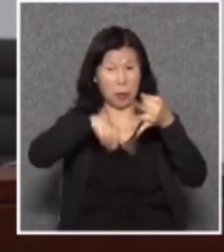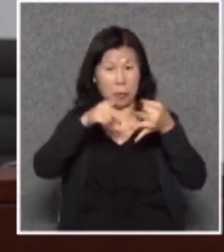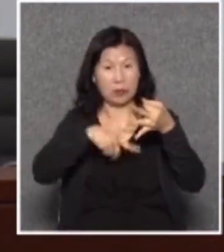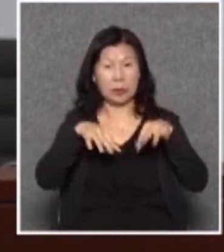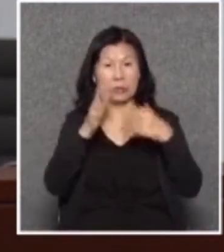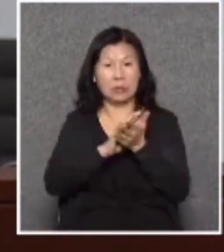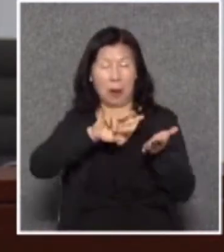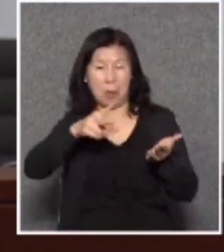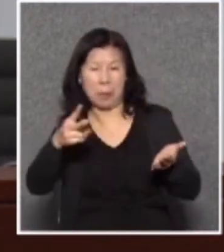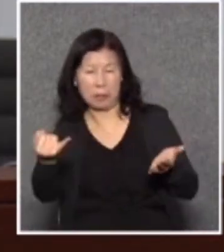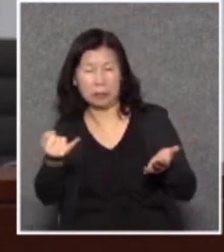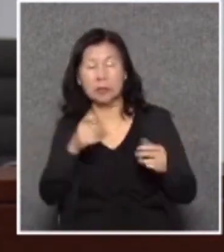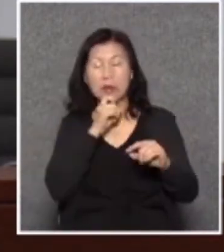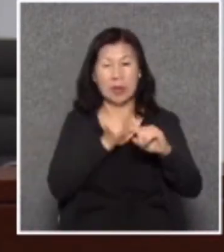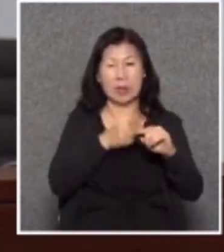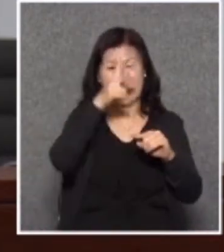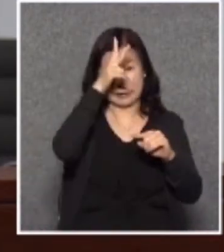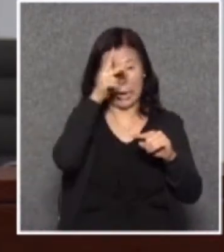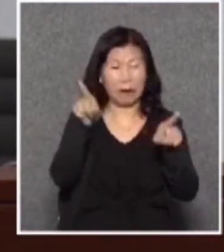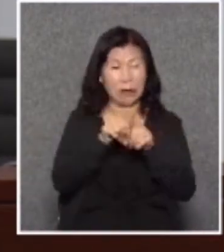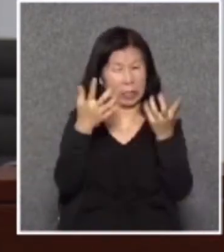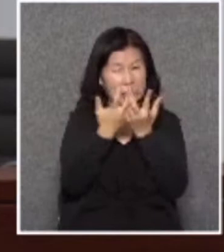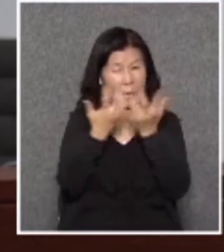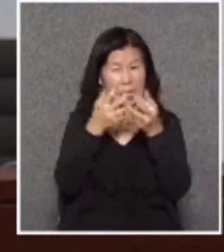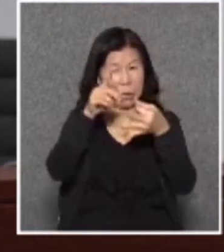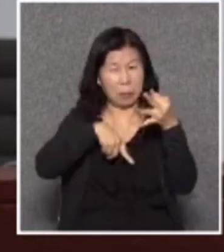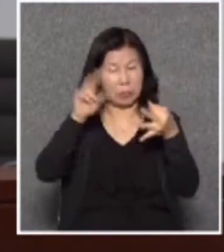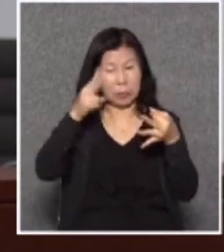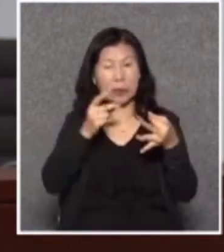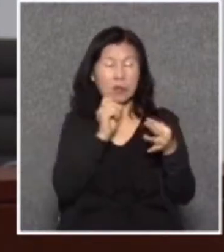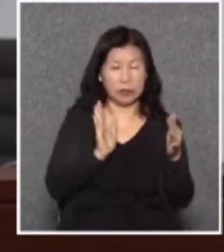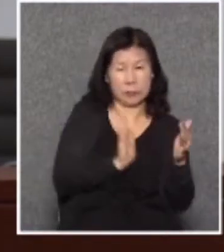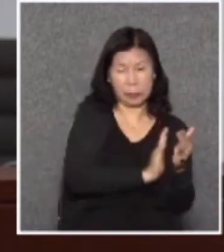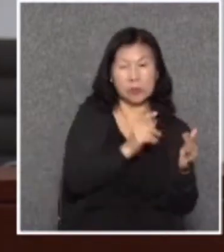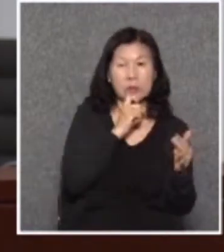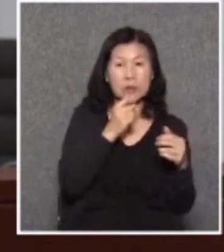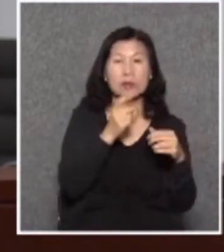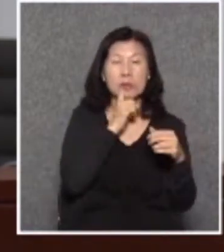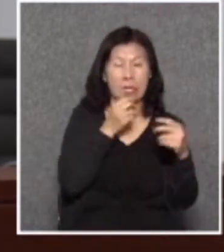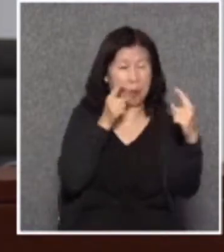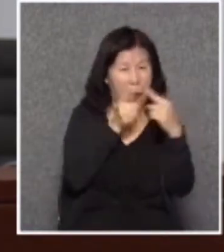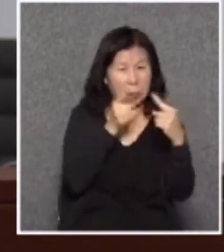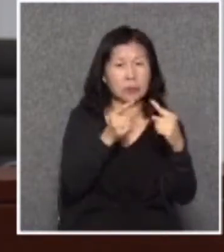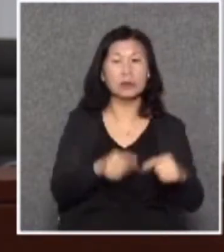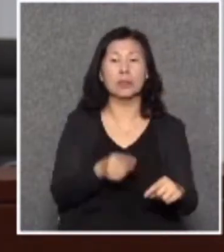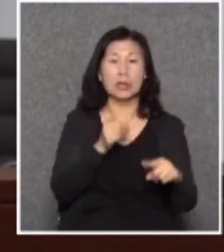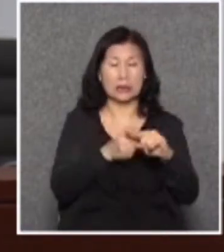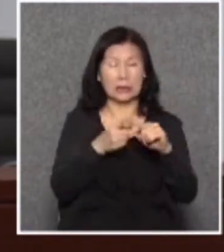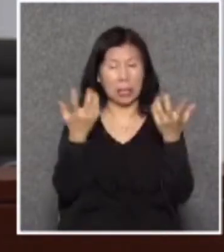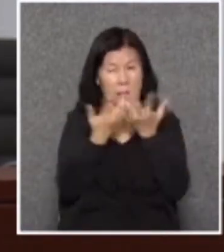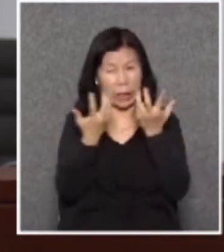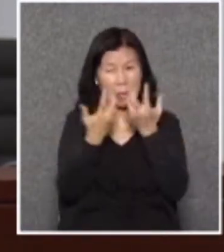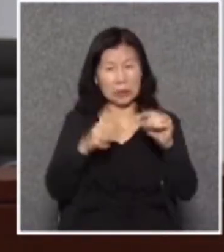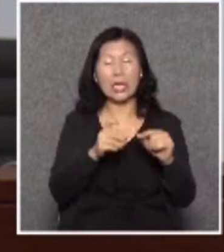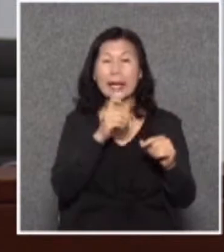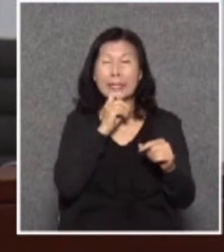化，當局有否評估該科目有否偏離其宗旨？如果評估結果為有，詳